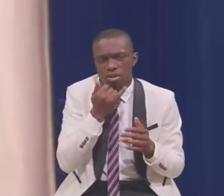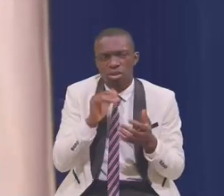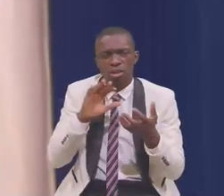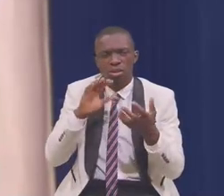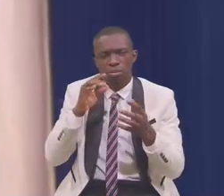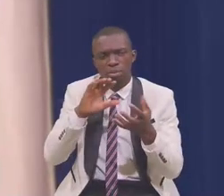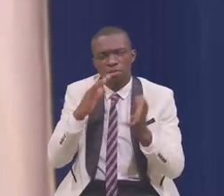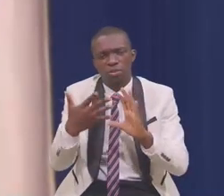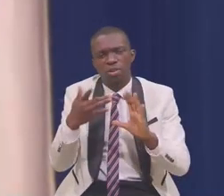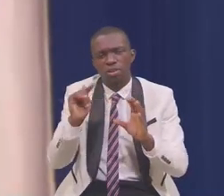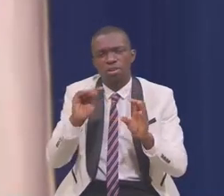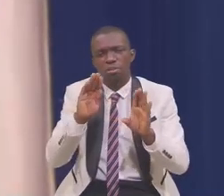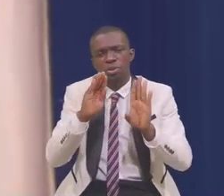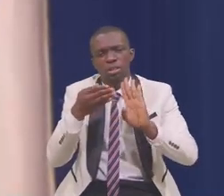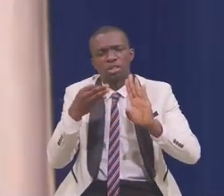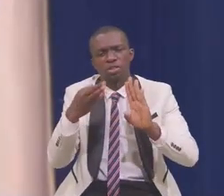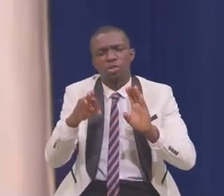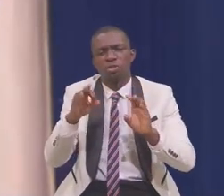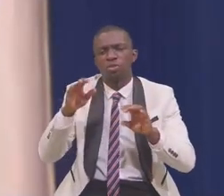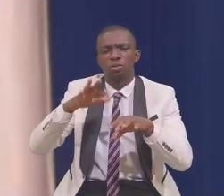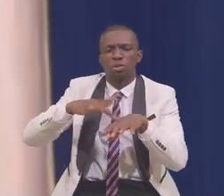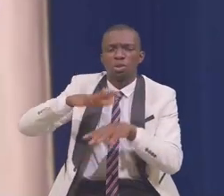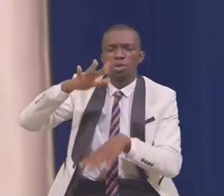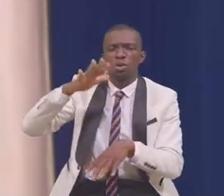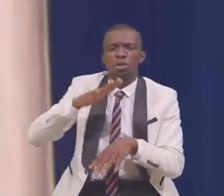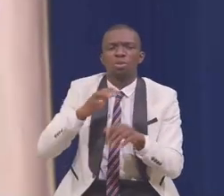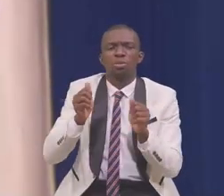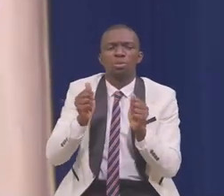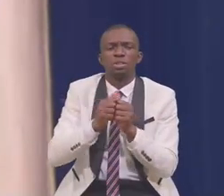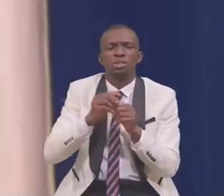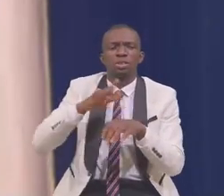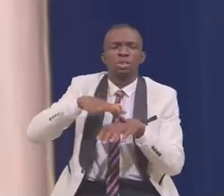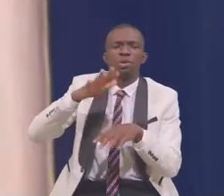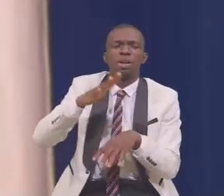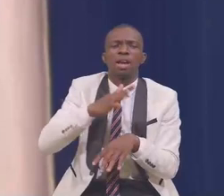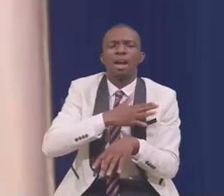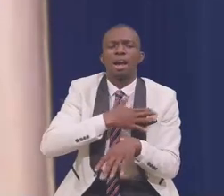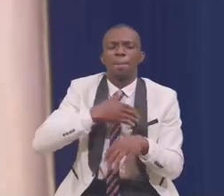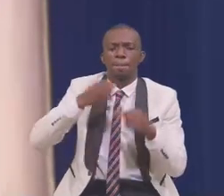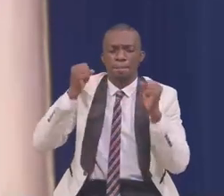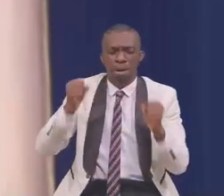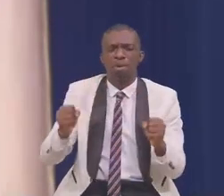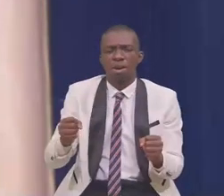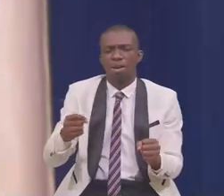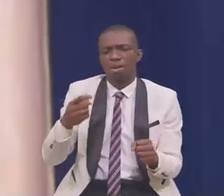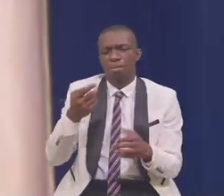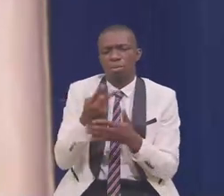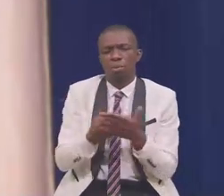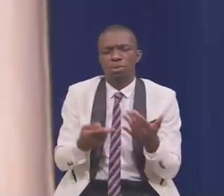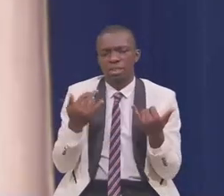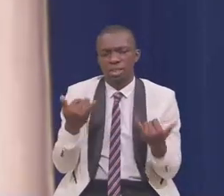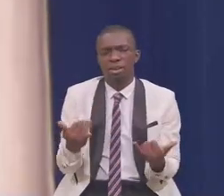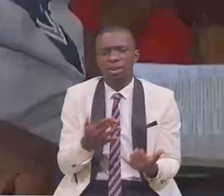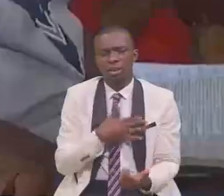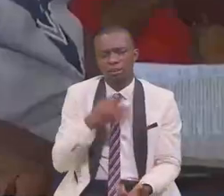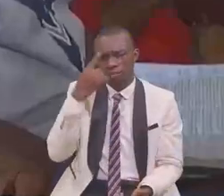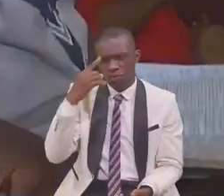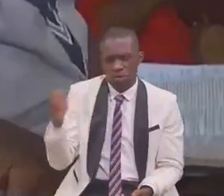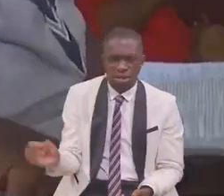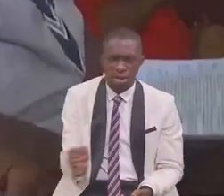par Jésus-Christ notre Seigneur, soit gloire, majesté, force et puissance des avant tous les temps et maintenant et dans tous